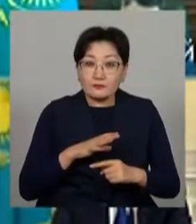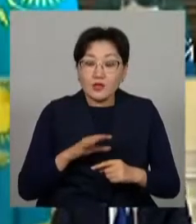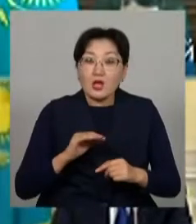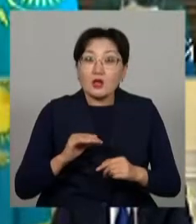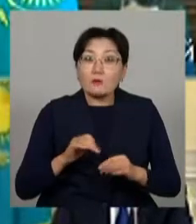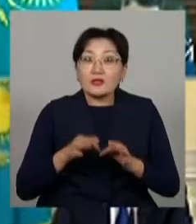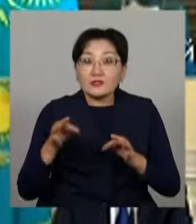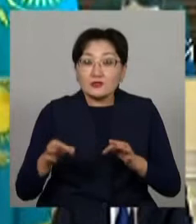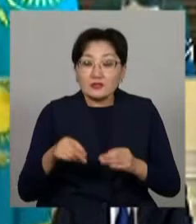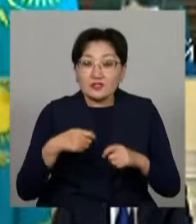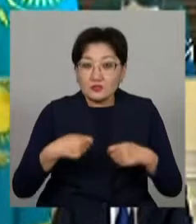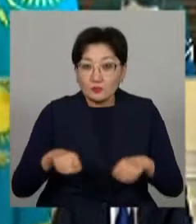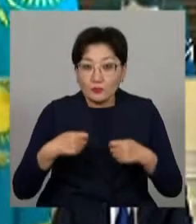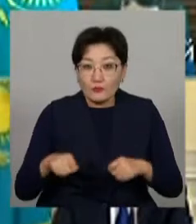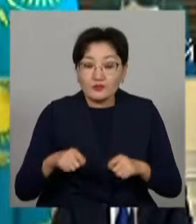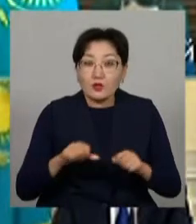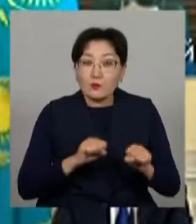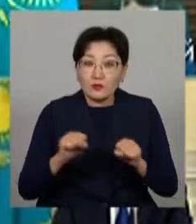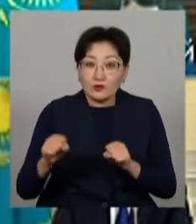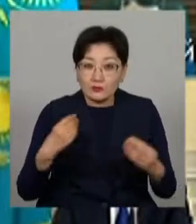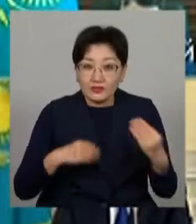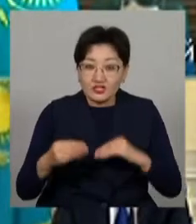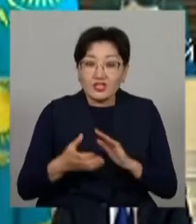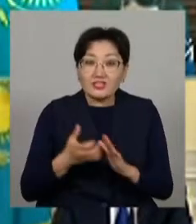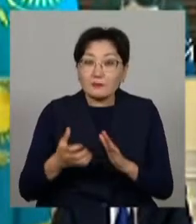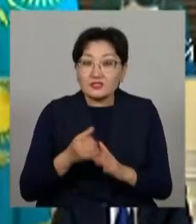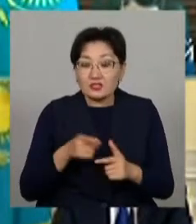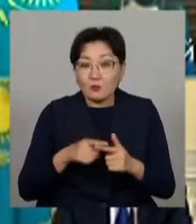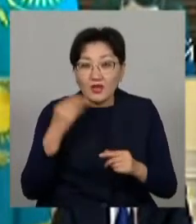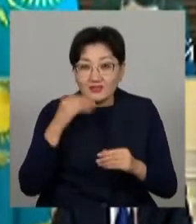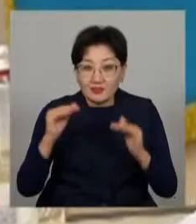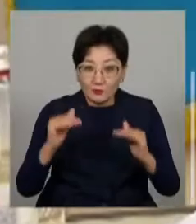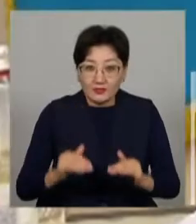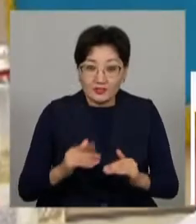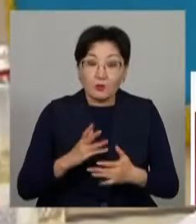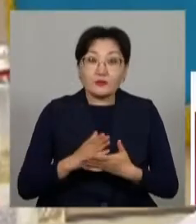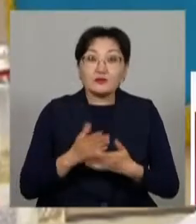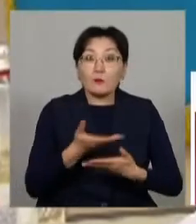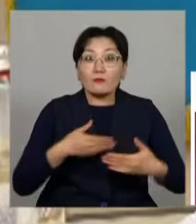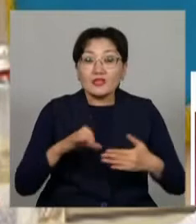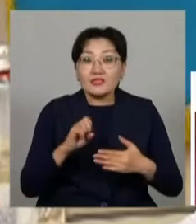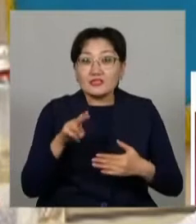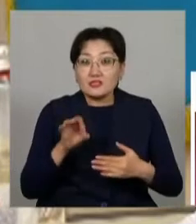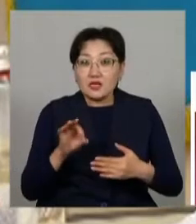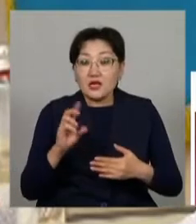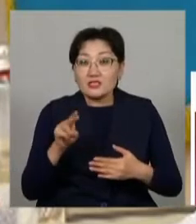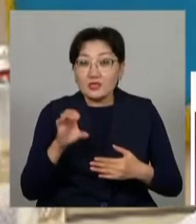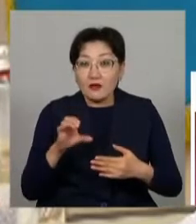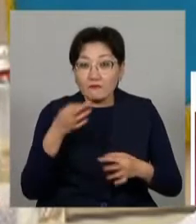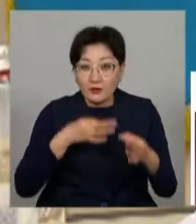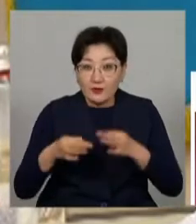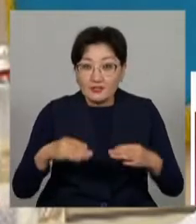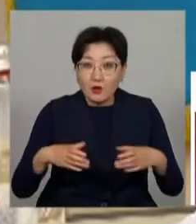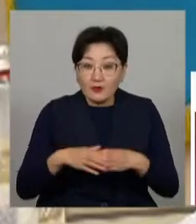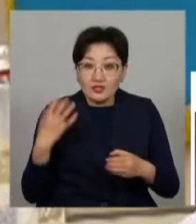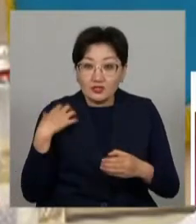Жекелеген өңірлерде сатып алынатын жеке қорғану құралдарының тапшылығы немесе сапасының төмендігі байқалуда. Біз СК фармация басшылығын ауыстырдық. Дәл